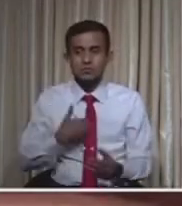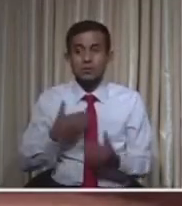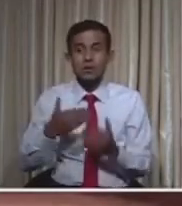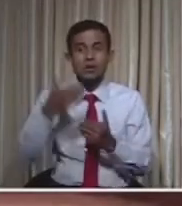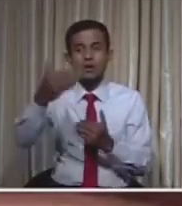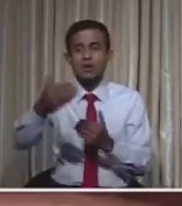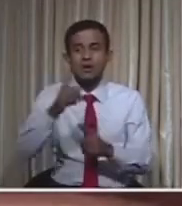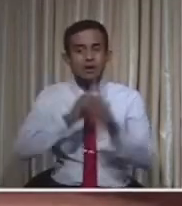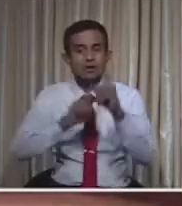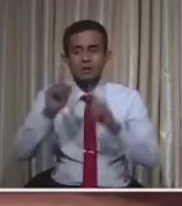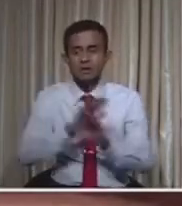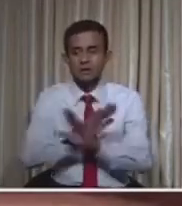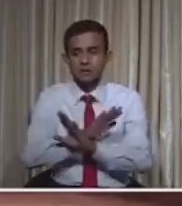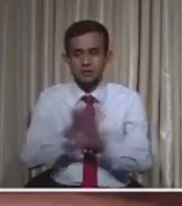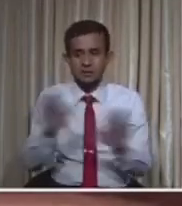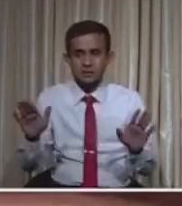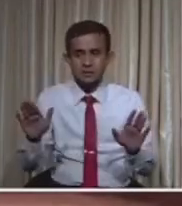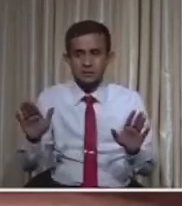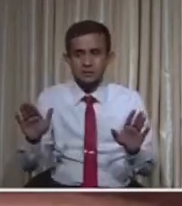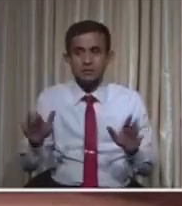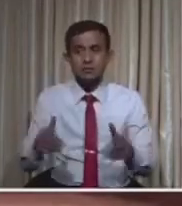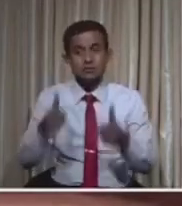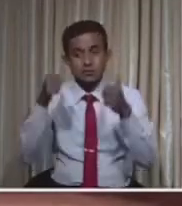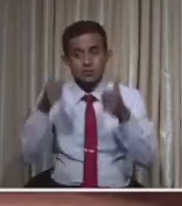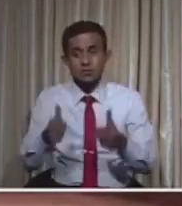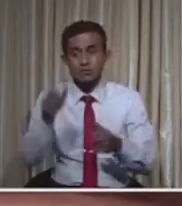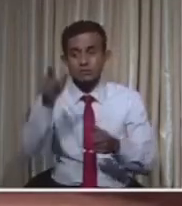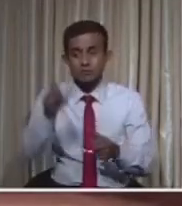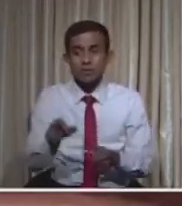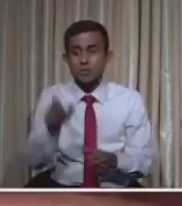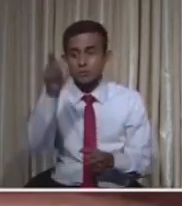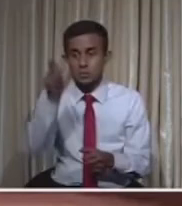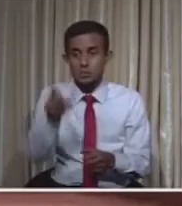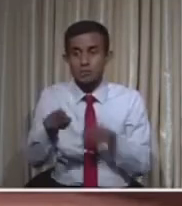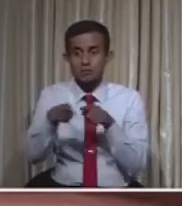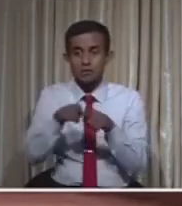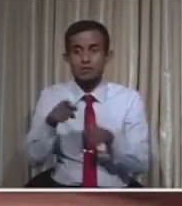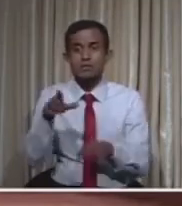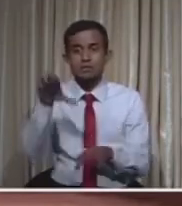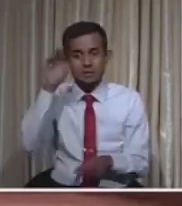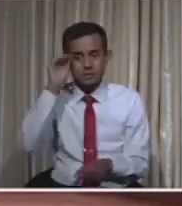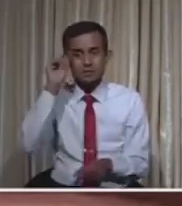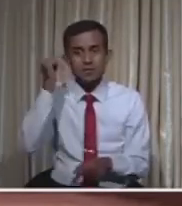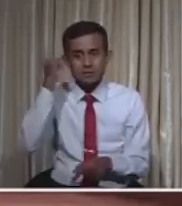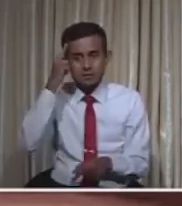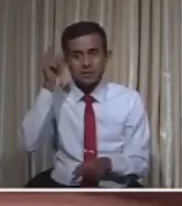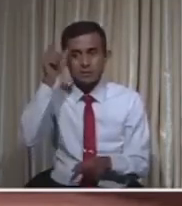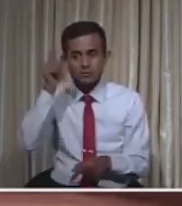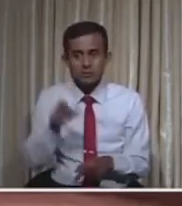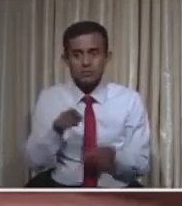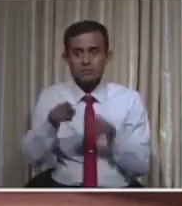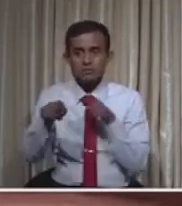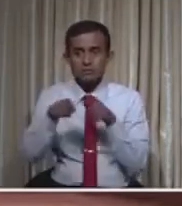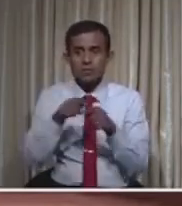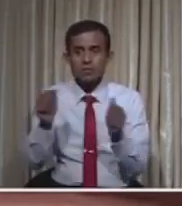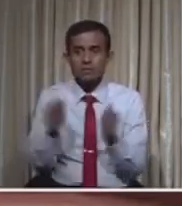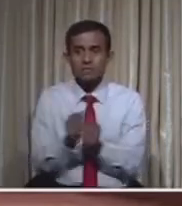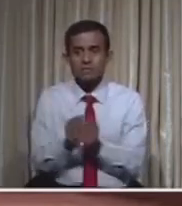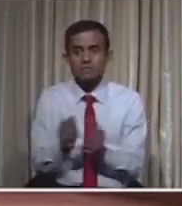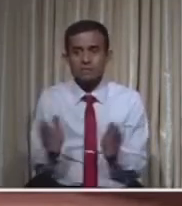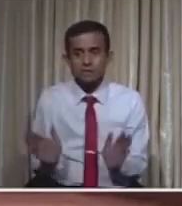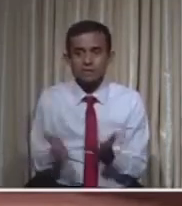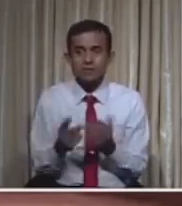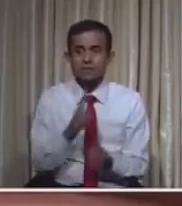කතා කරන්නේ අපි බොහොම ගුණයාපත් විදියට මිනිස්සු විදියට යමක් තමක් තේරුමක් ඇති මිනිස්සු විදියට වැඩ කරමු කියලා